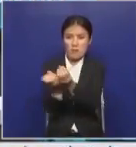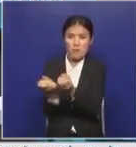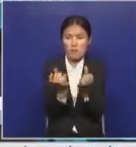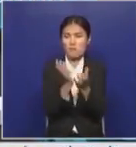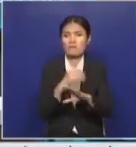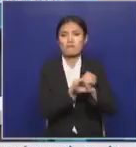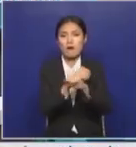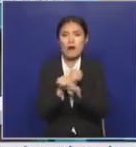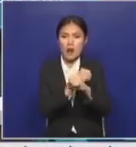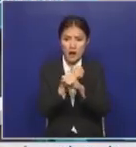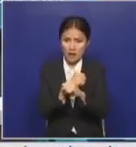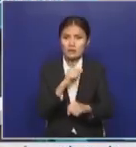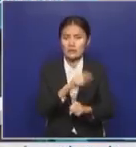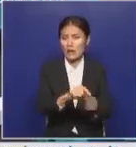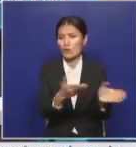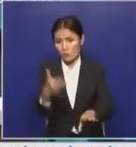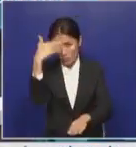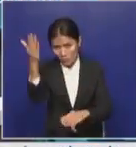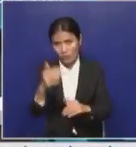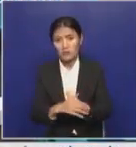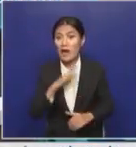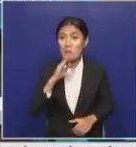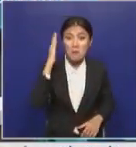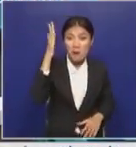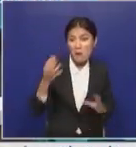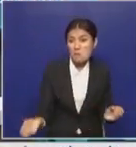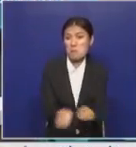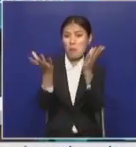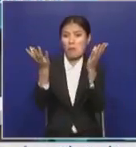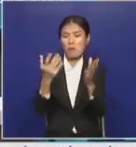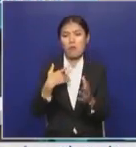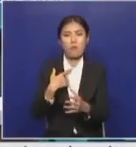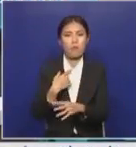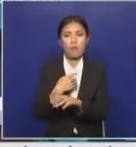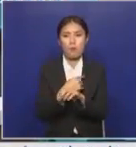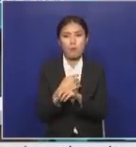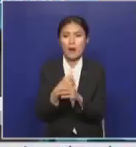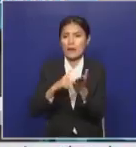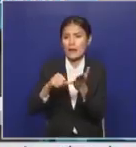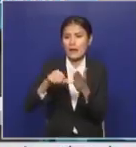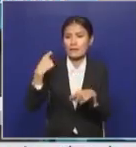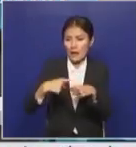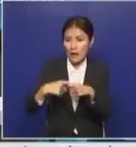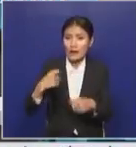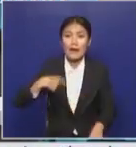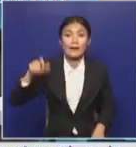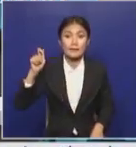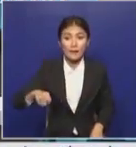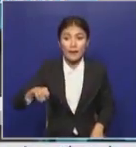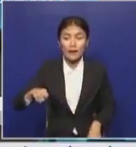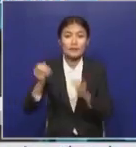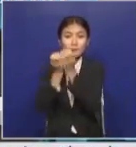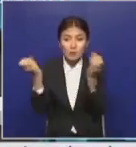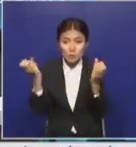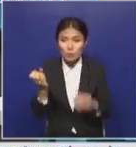ไม่ลุกลามขยายใหญ่จนเป็นหมานไทยมาอาจต้านทานได้ในวาระต่อมาเขามีใช้ภาษาำหนูนั้นเห็นว่ากลุ่ม